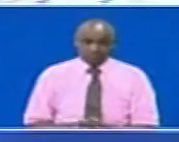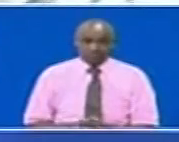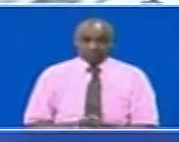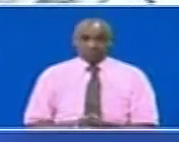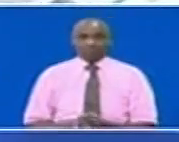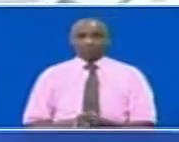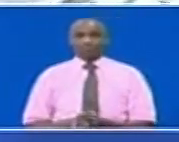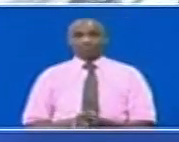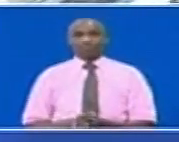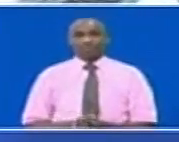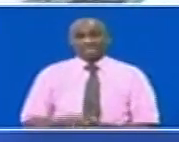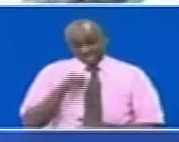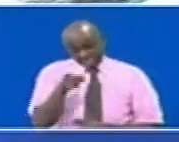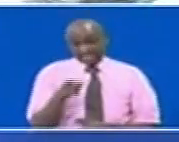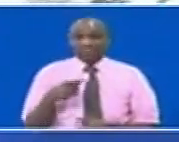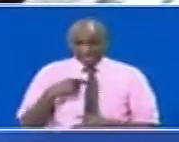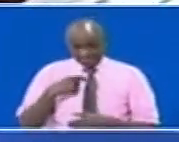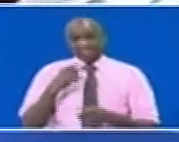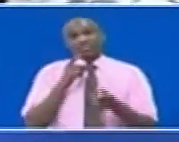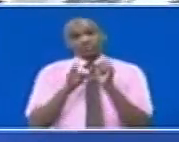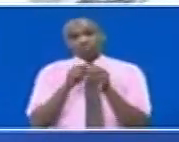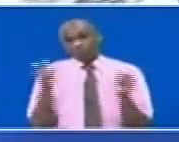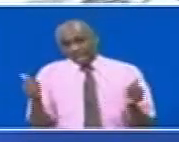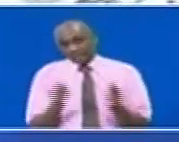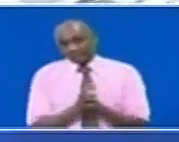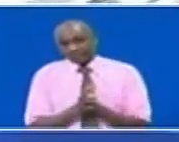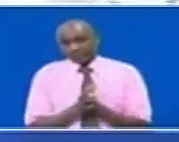Well, if things goes well and in order, I hope to